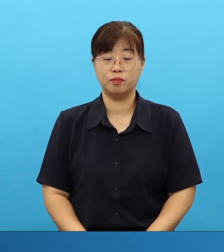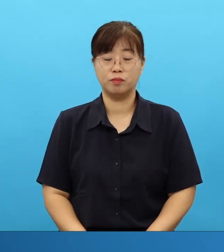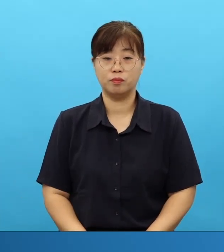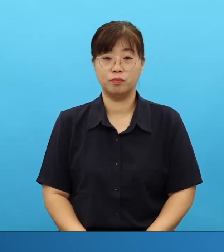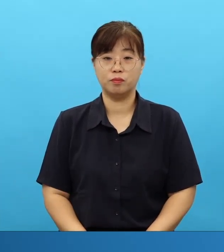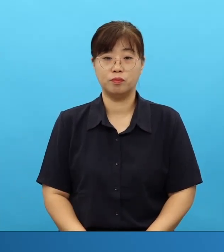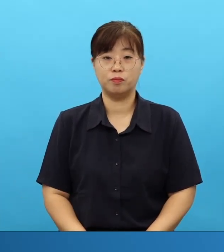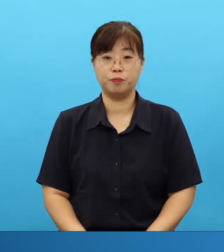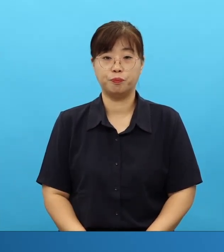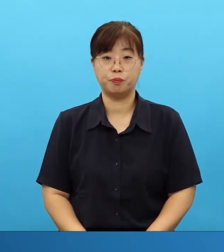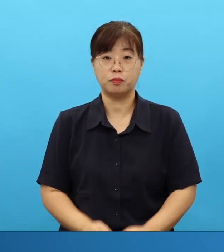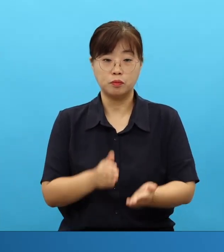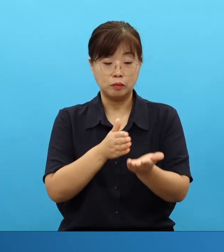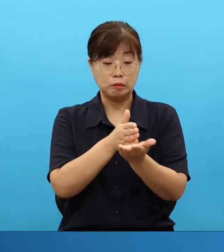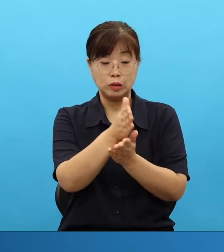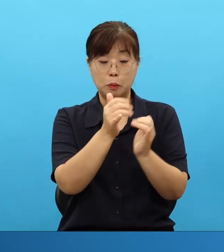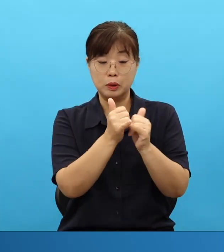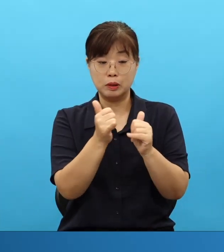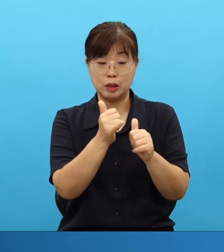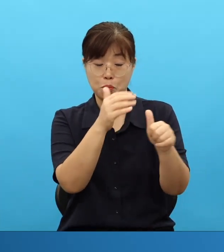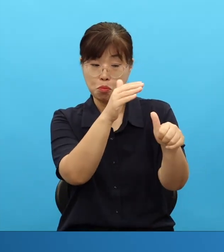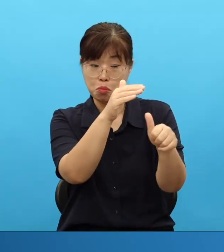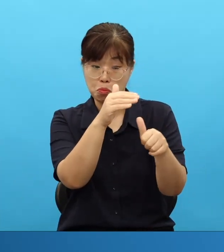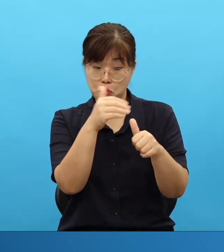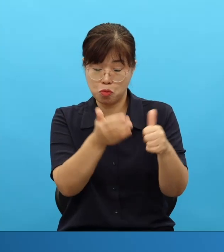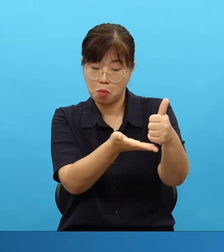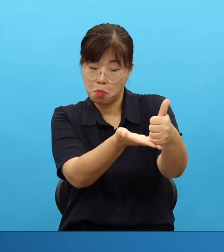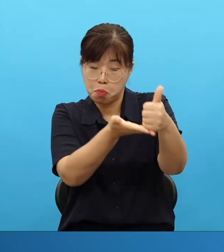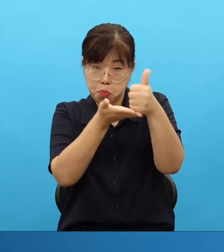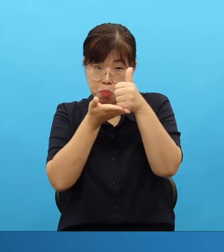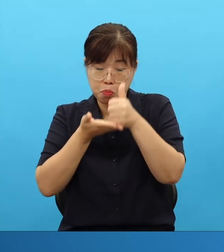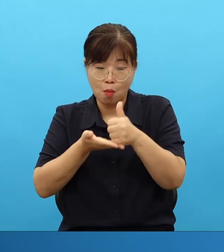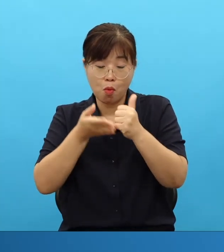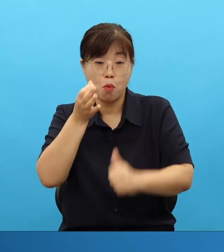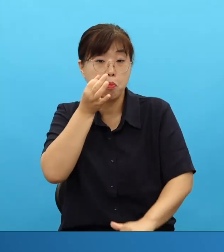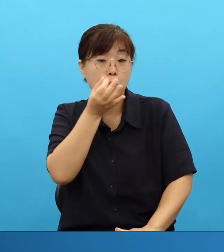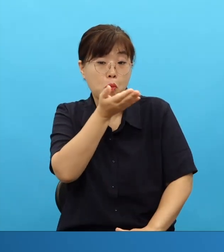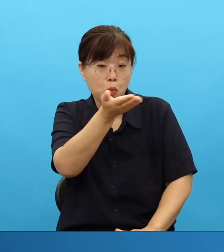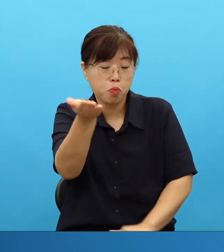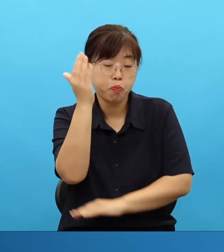예 그것도 있지만은 몇 가지를 꼭 알려줘야